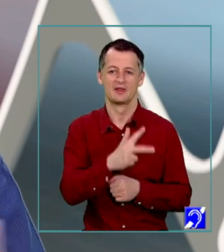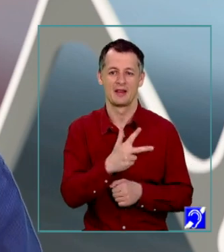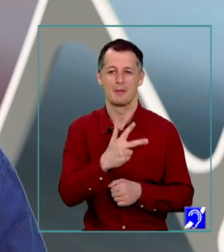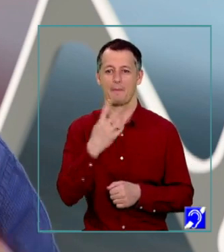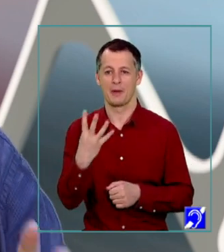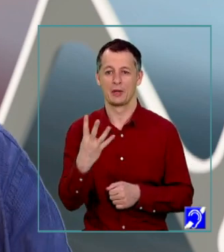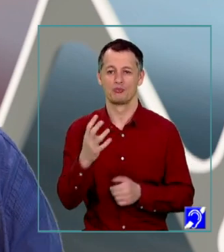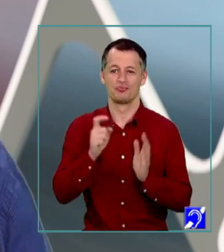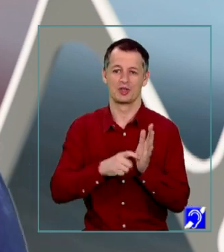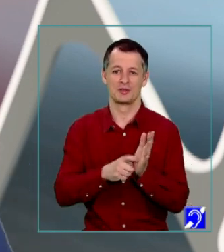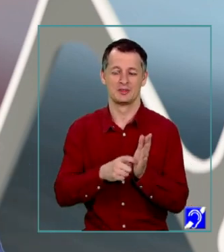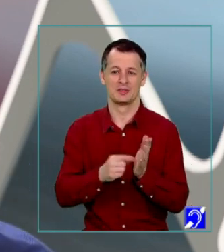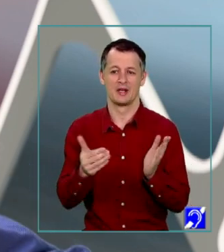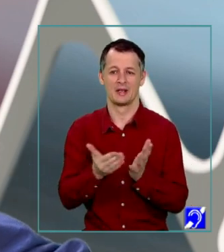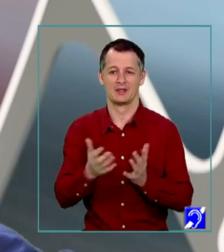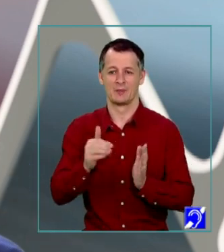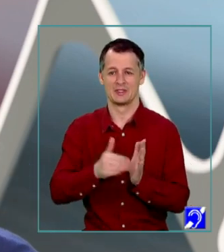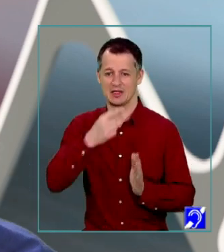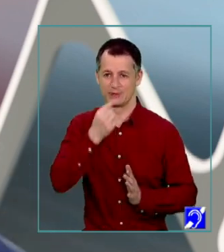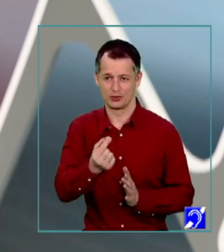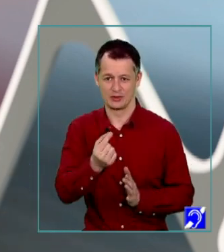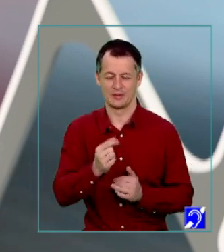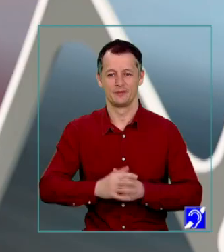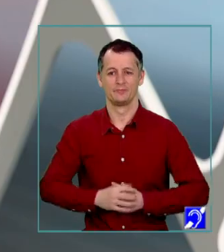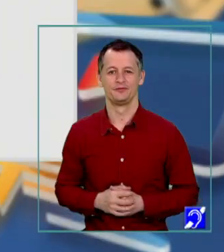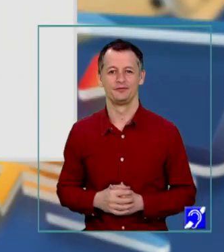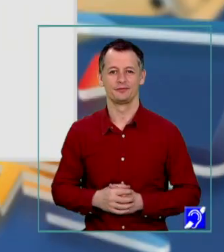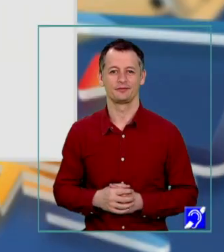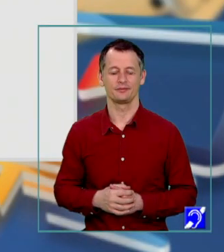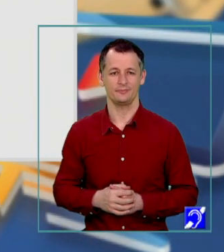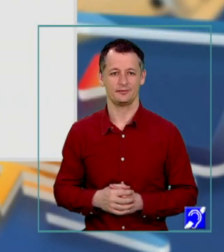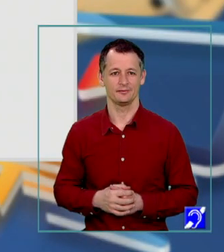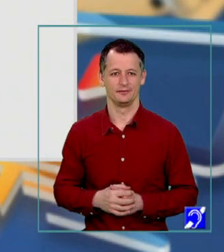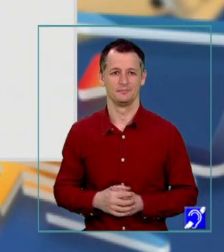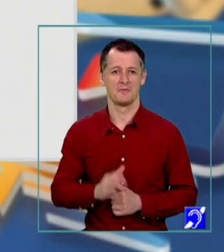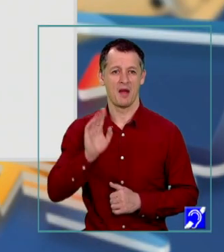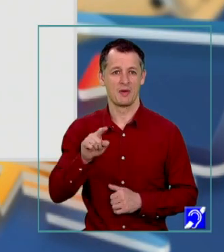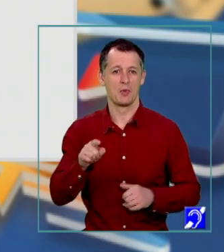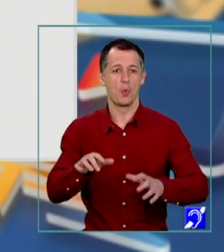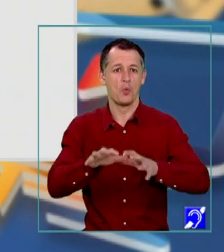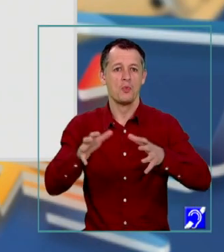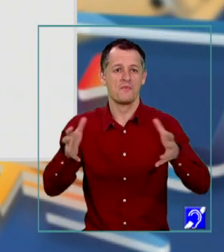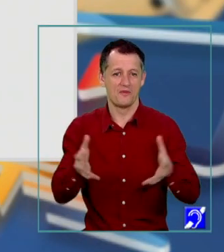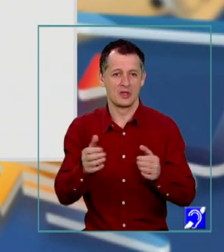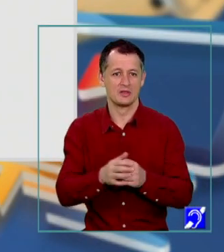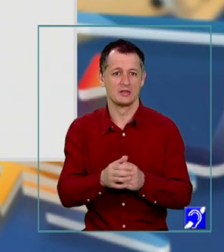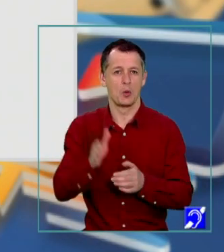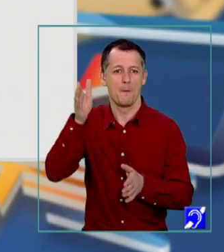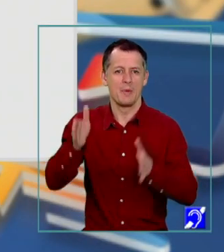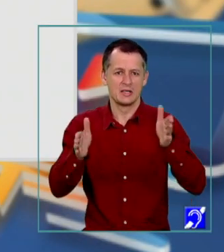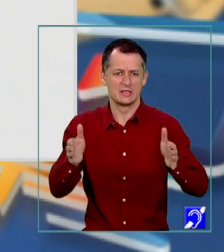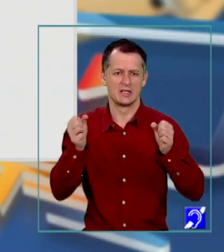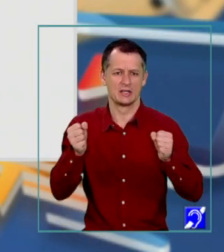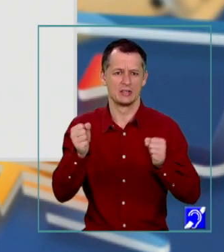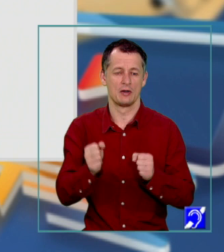cerințe la care trebuie să răspunzi pe baza informației cuprinse în problemă. Deci avem un vas cu pereți rigizi, având un